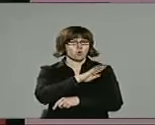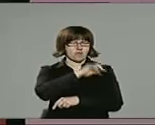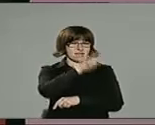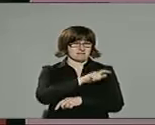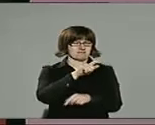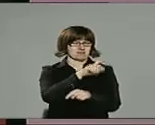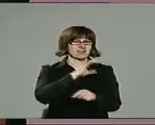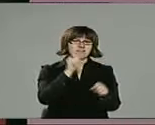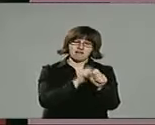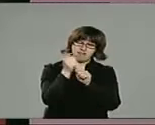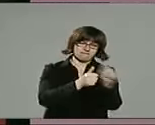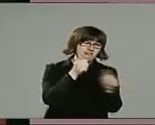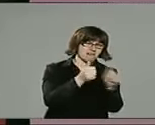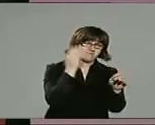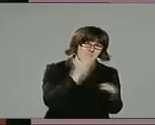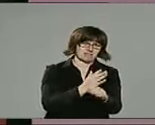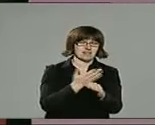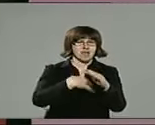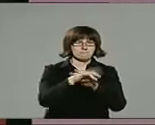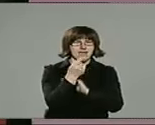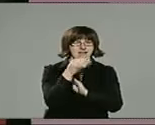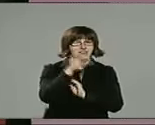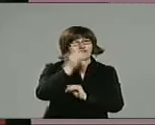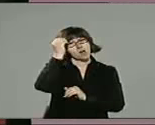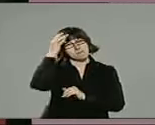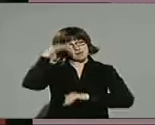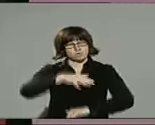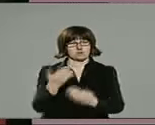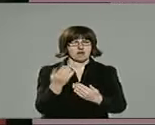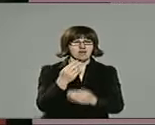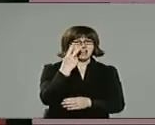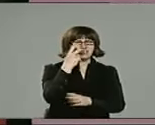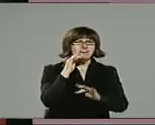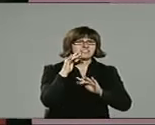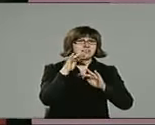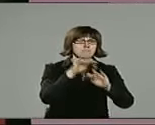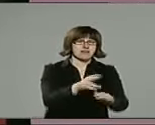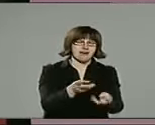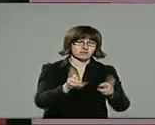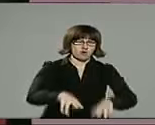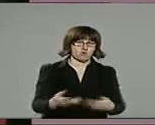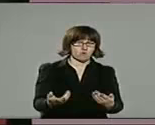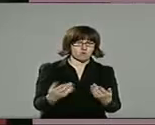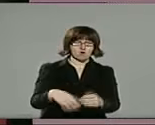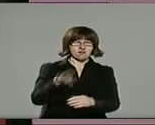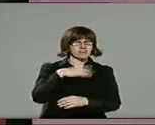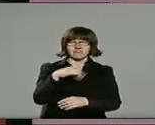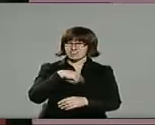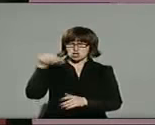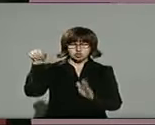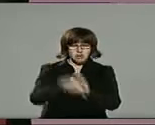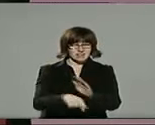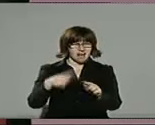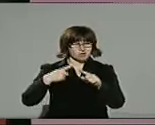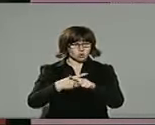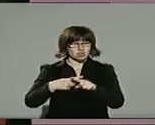Kollegen endlich dabei helfen muss, mehr Geld für Bildung zu haben. 20 Milliarden Euro sind wir schlechter als der